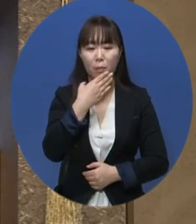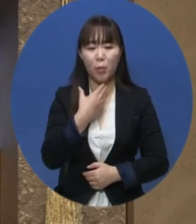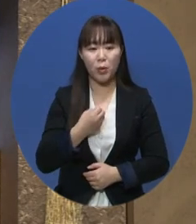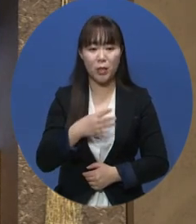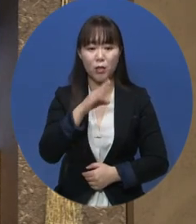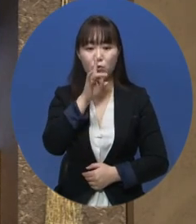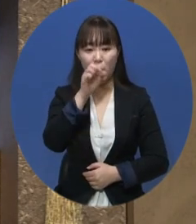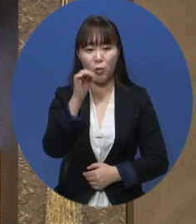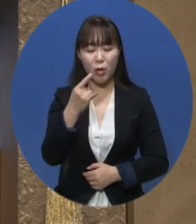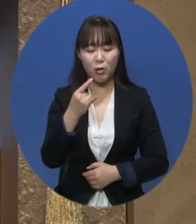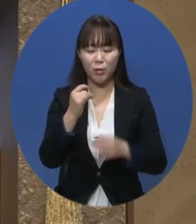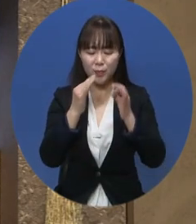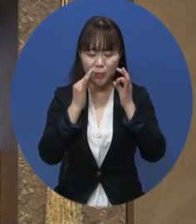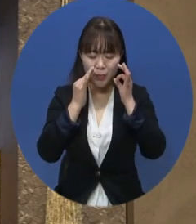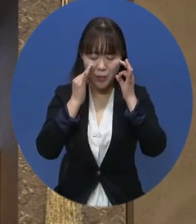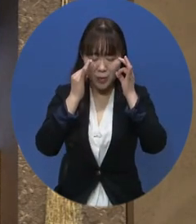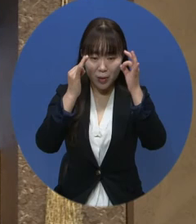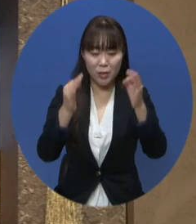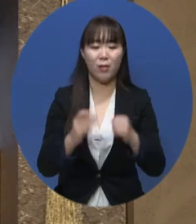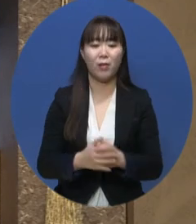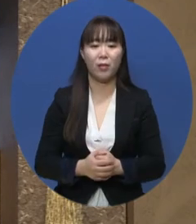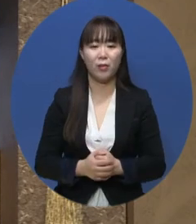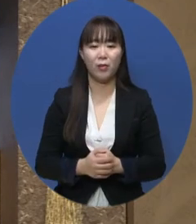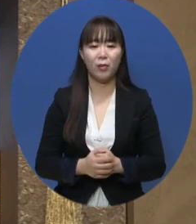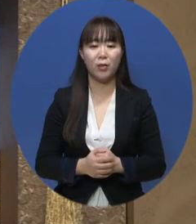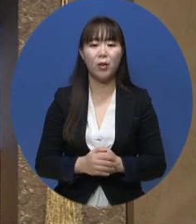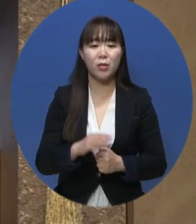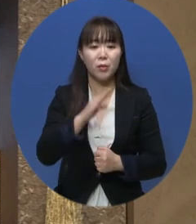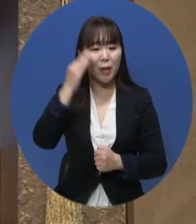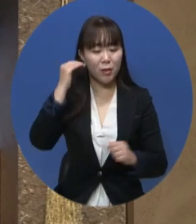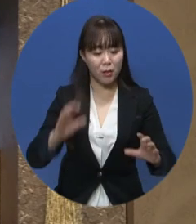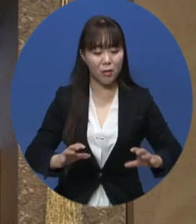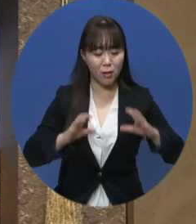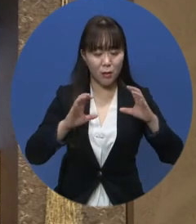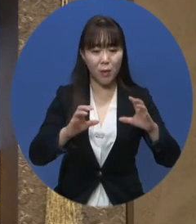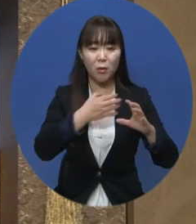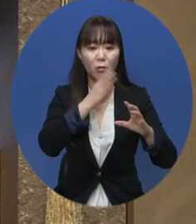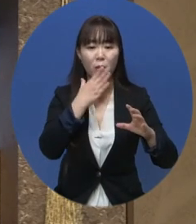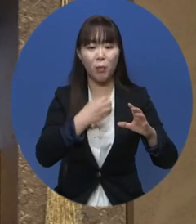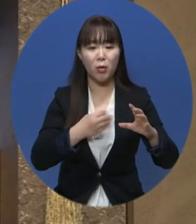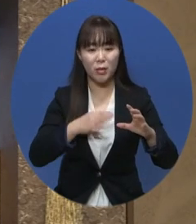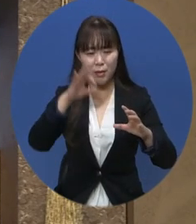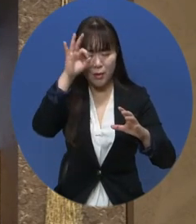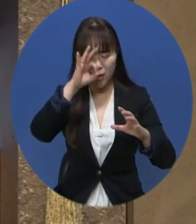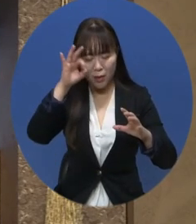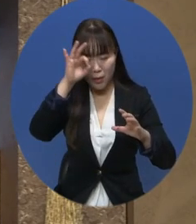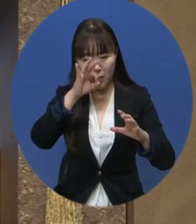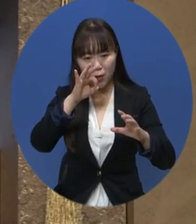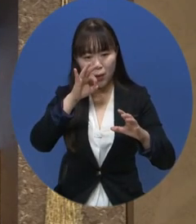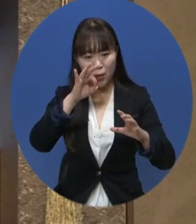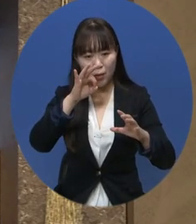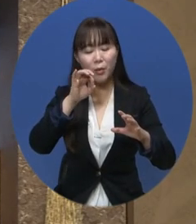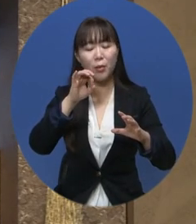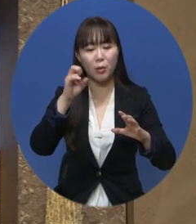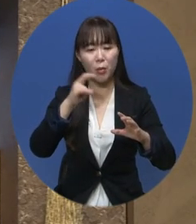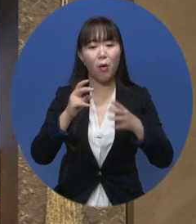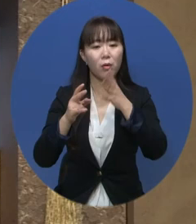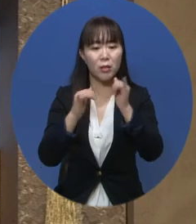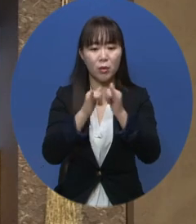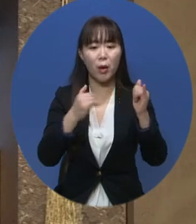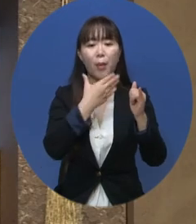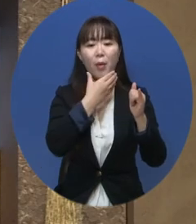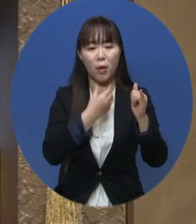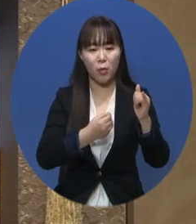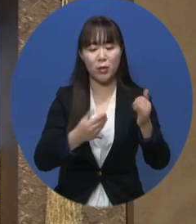한국노인복지중앙회는 최선을 다해서 정말 대한민국의 노인복지를 찾는 그래서